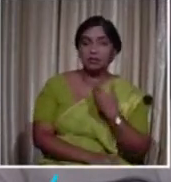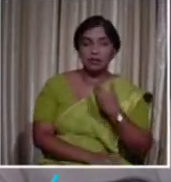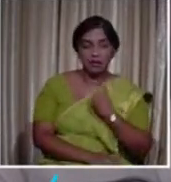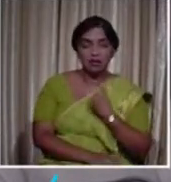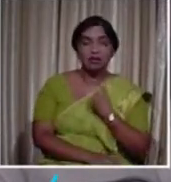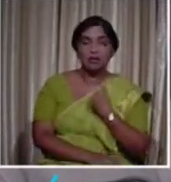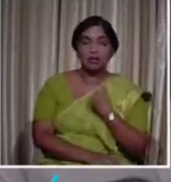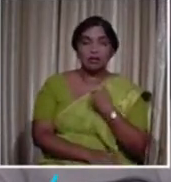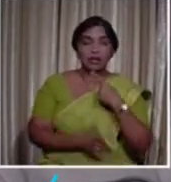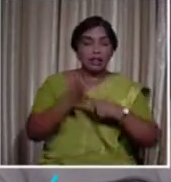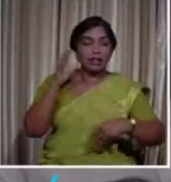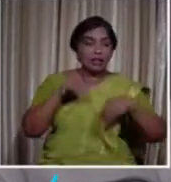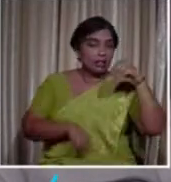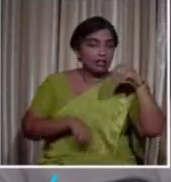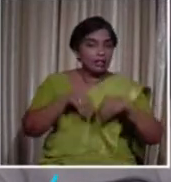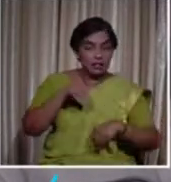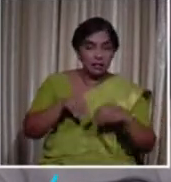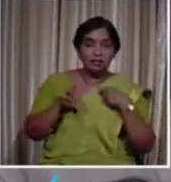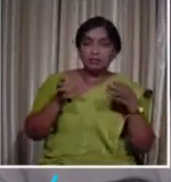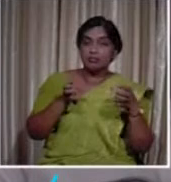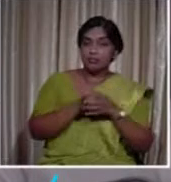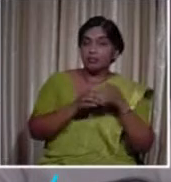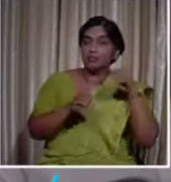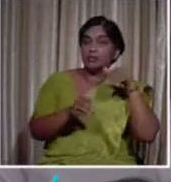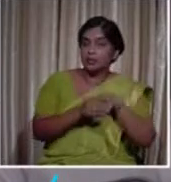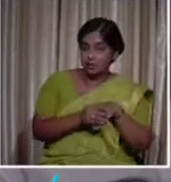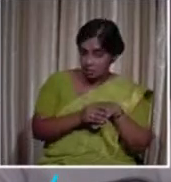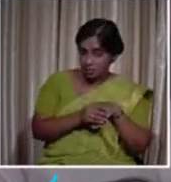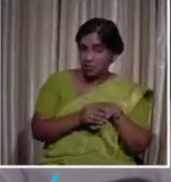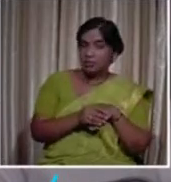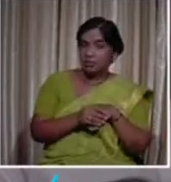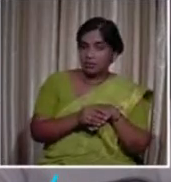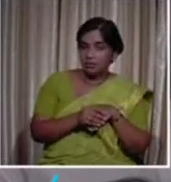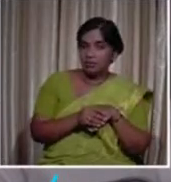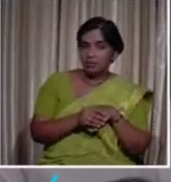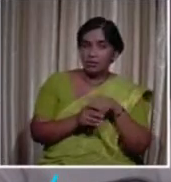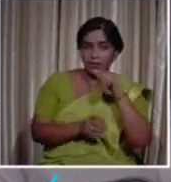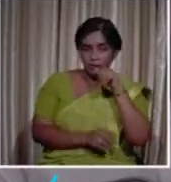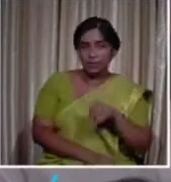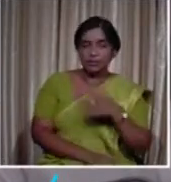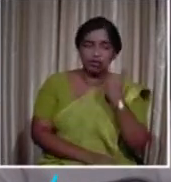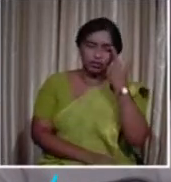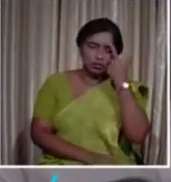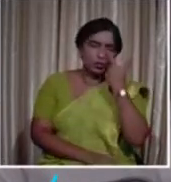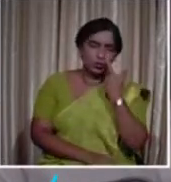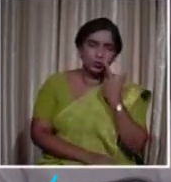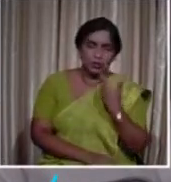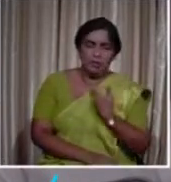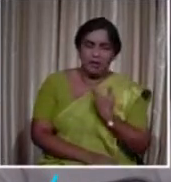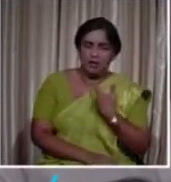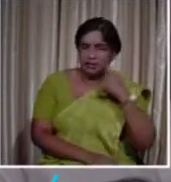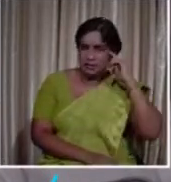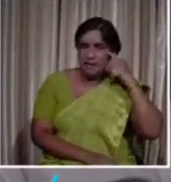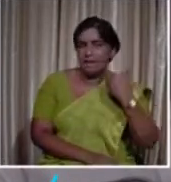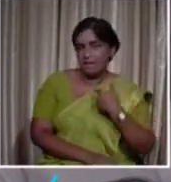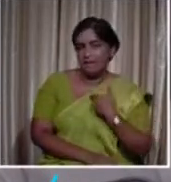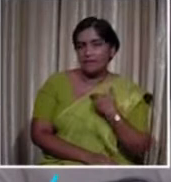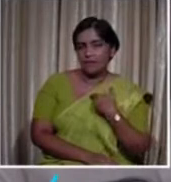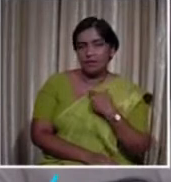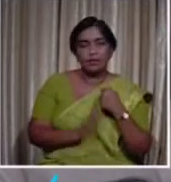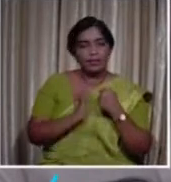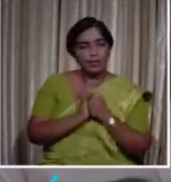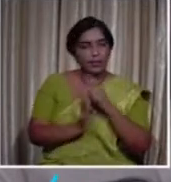बल देशपालने पार्श्व करुवेक बावट पत्वीम पिलिबंदव मट कनगाटुवत् तियेनवा गरु कथानायक